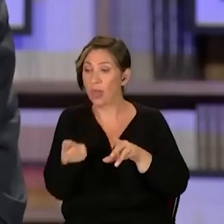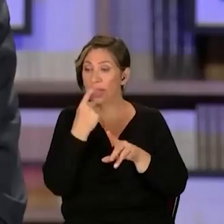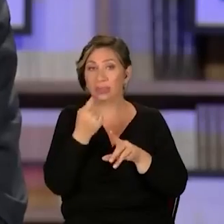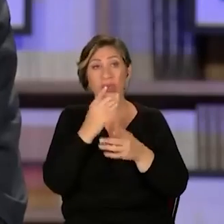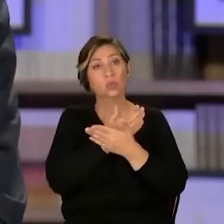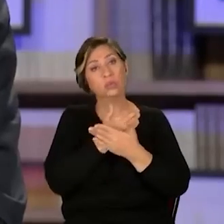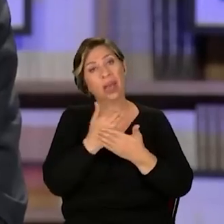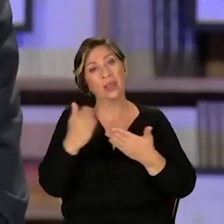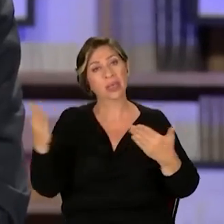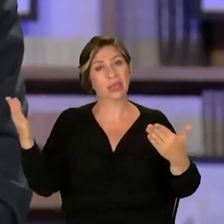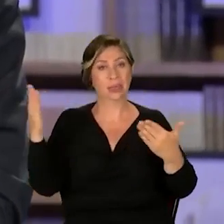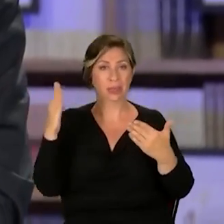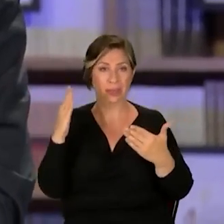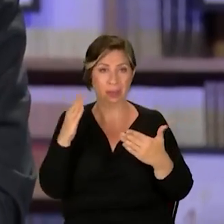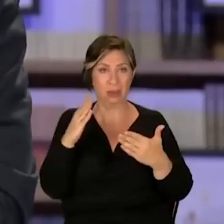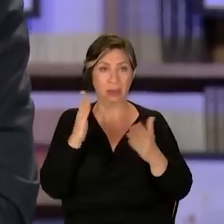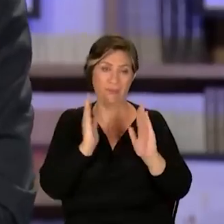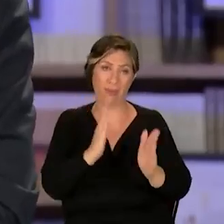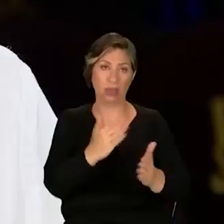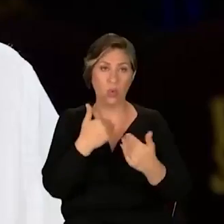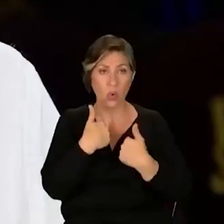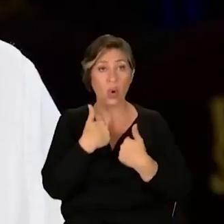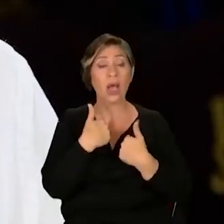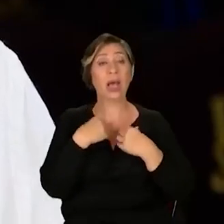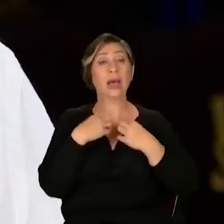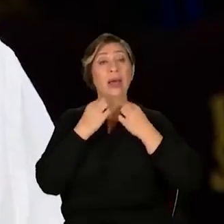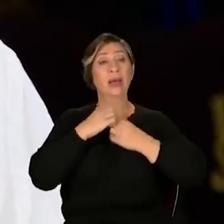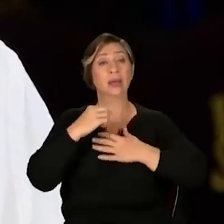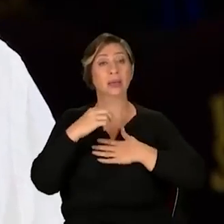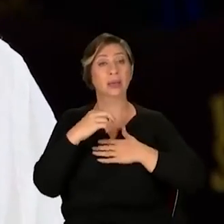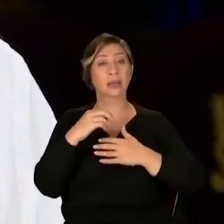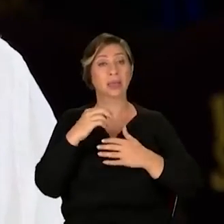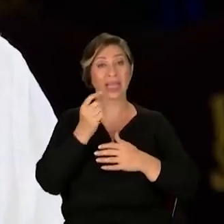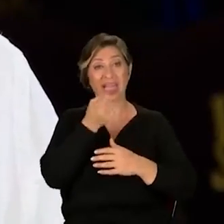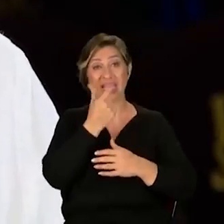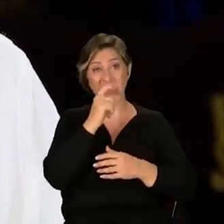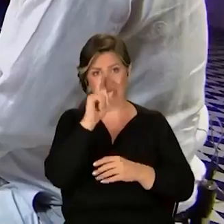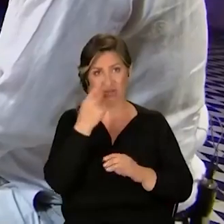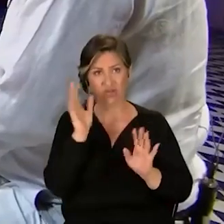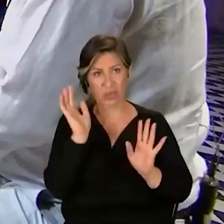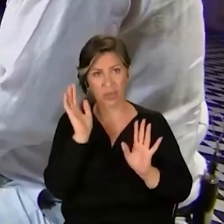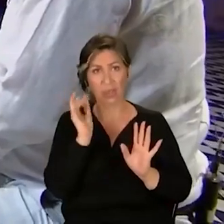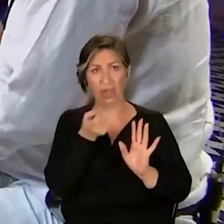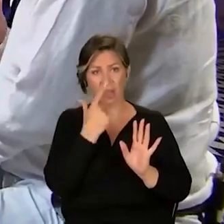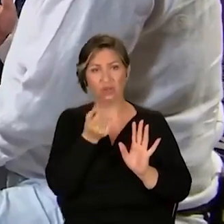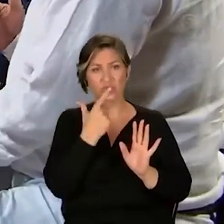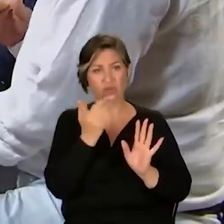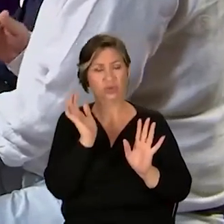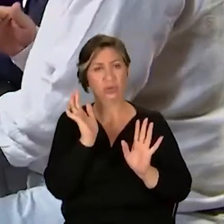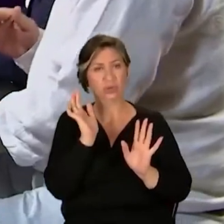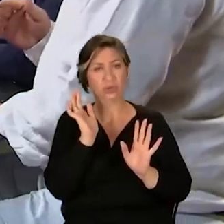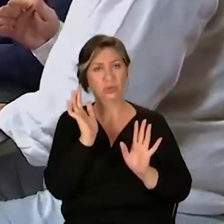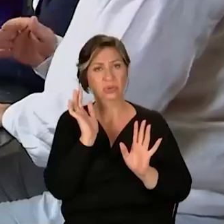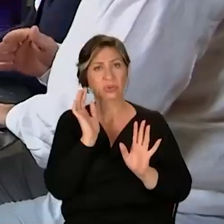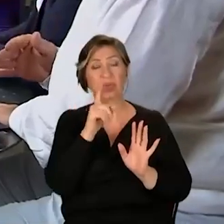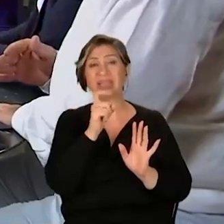tedavi? Düzenli olarak tedavimi alıyorum. Yalnız tedaviden kasıt şu. Sadece ilaç değil mi? İlaç, evet. Ama şöyle